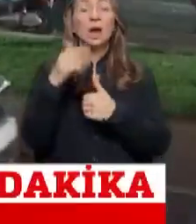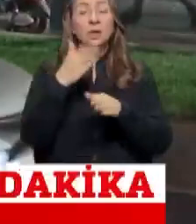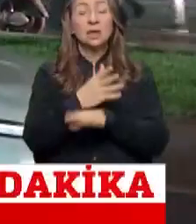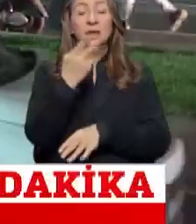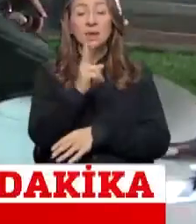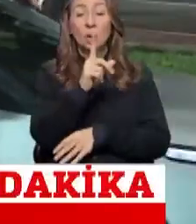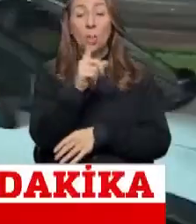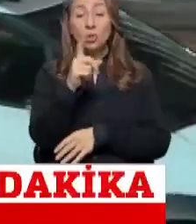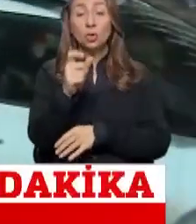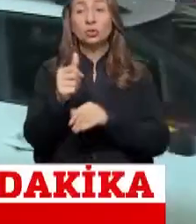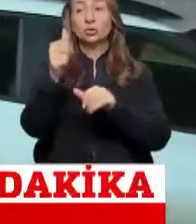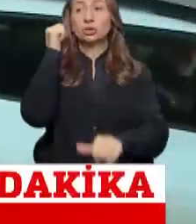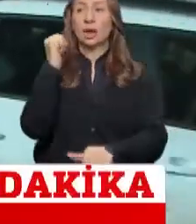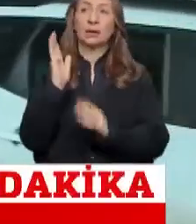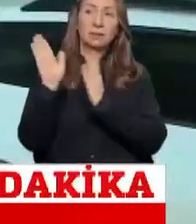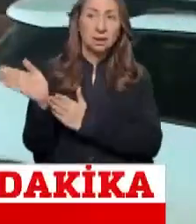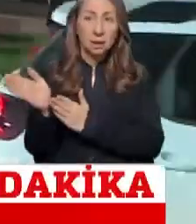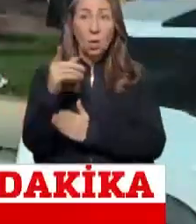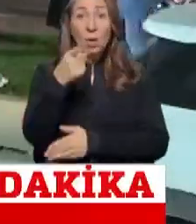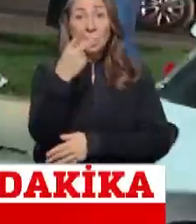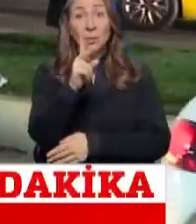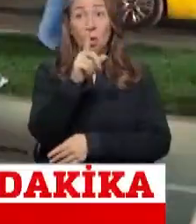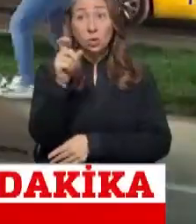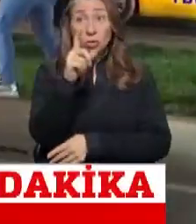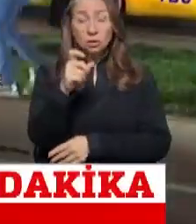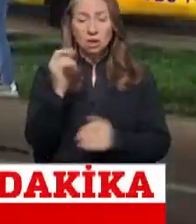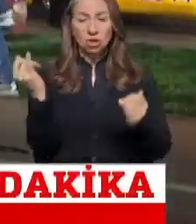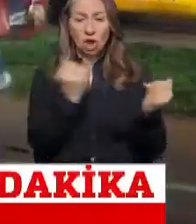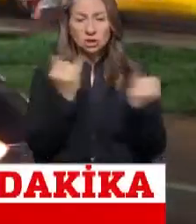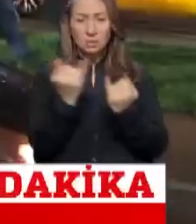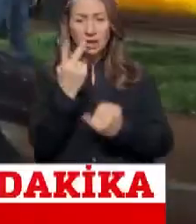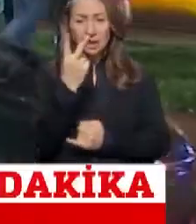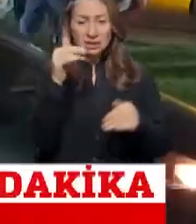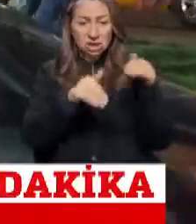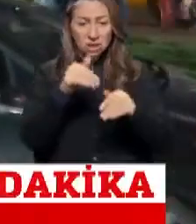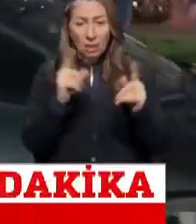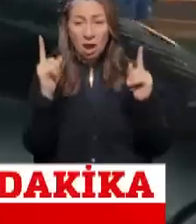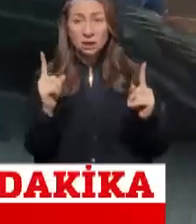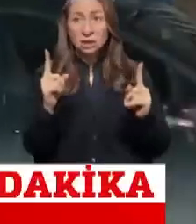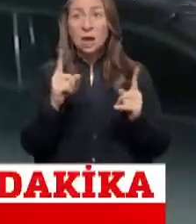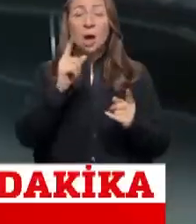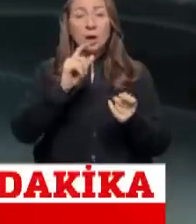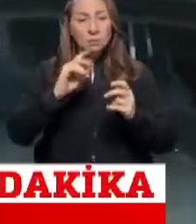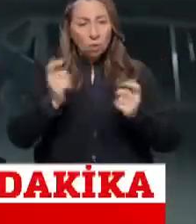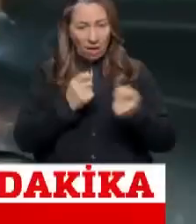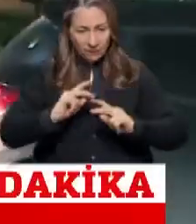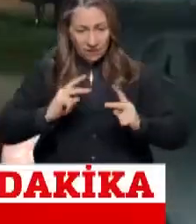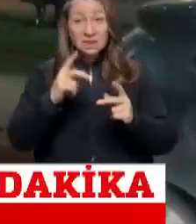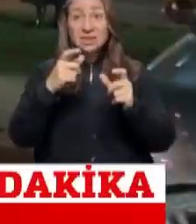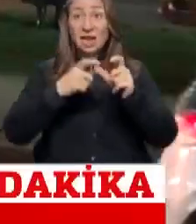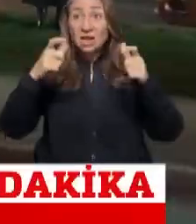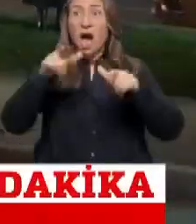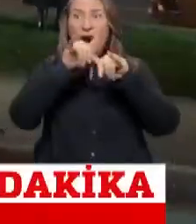aslında 2019'a geri döndürdü. O 2019'da tartışmalı iki seçim arasında mazbata döneminde yine